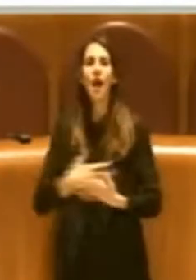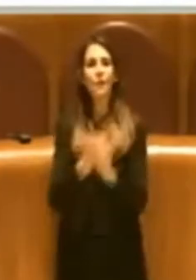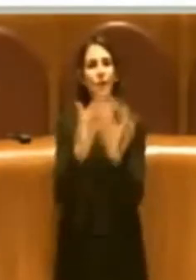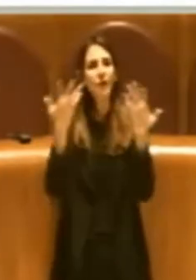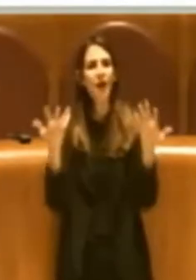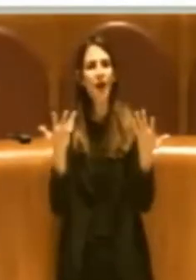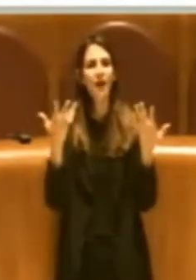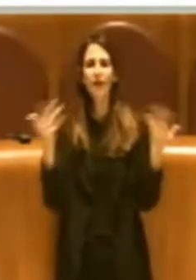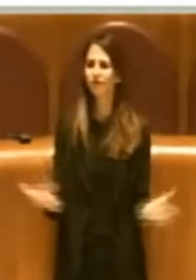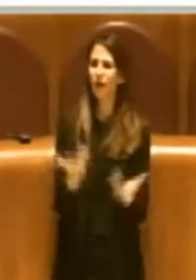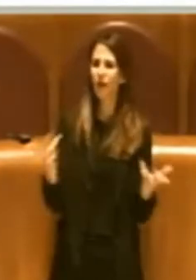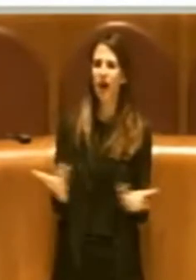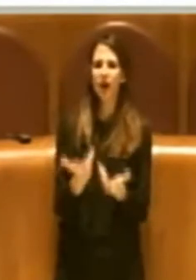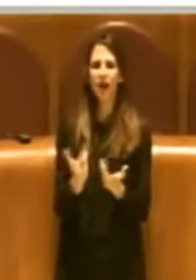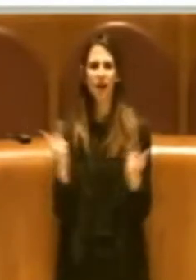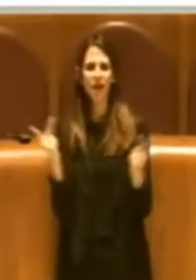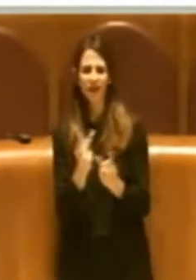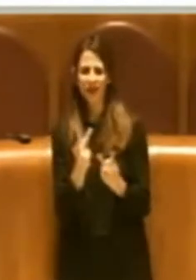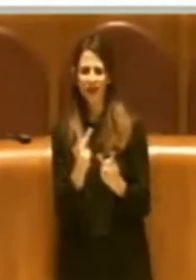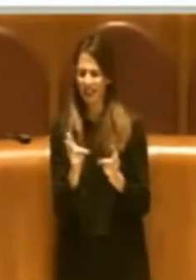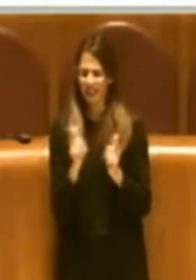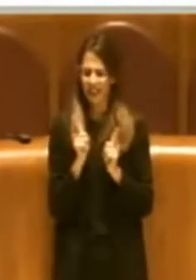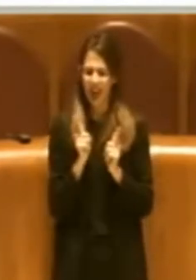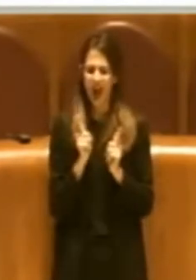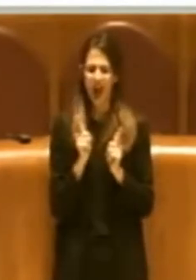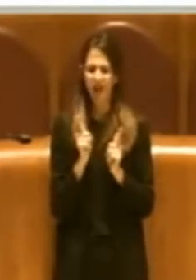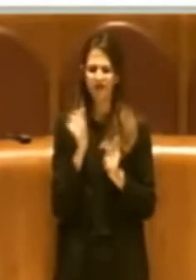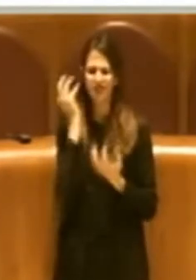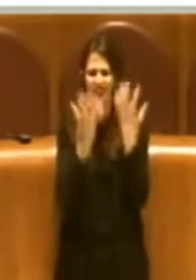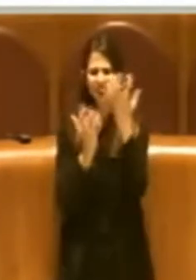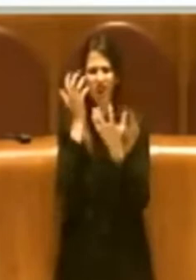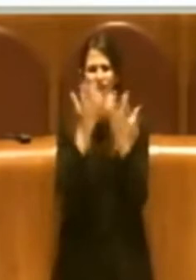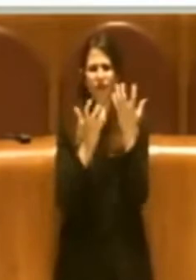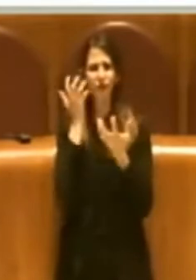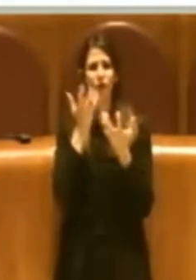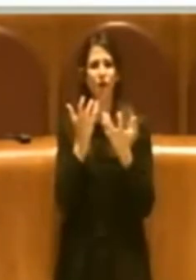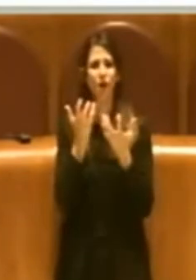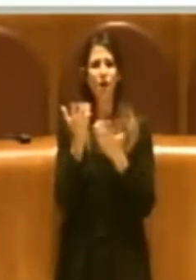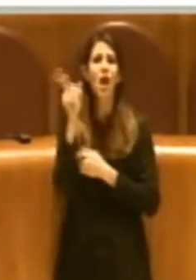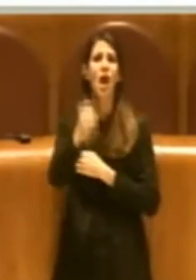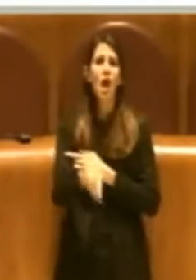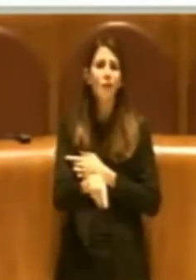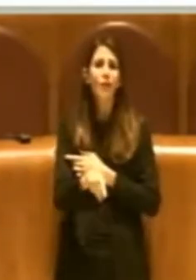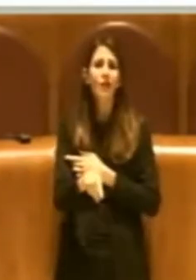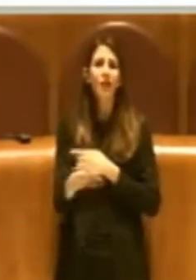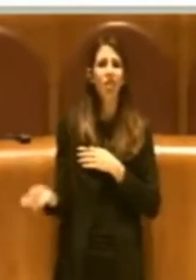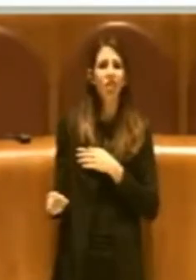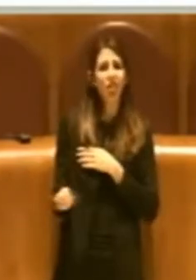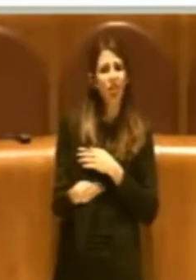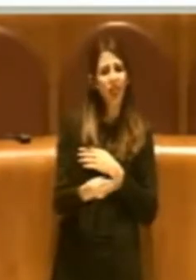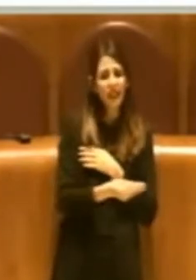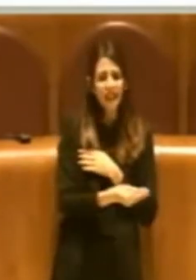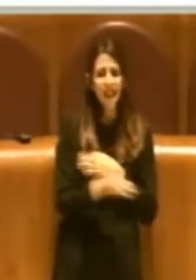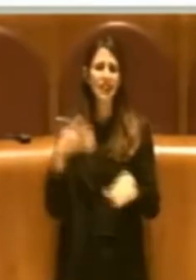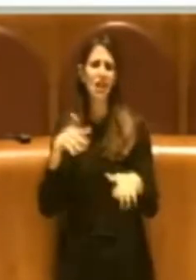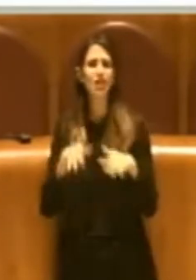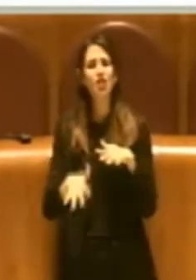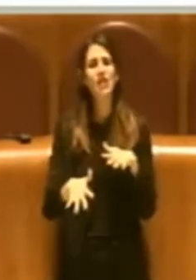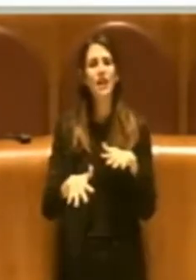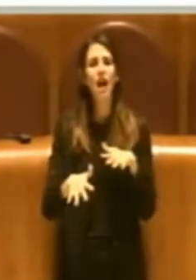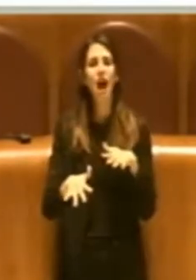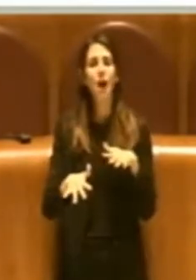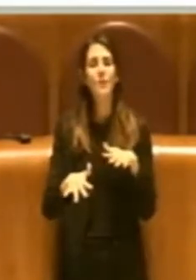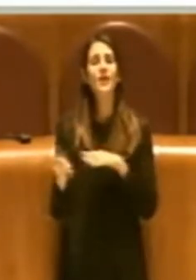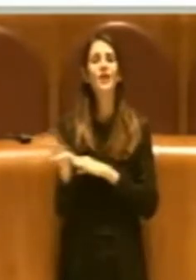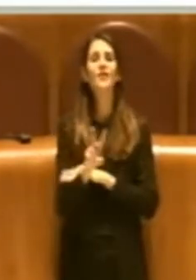realtà resta opaco, veramente disatteso da moltissimo tempo. Stiamo parlando di circa 22 anni